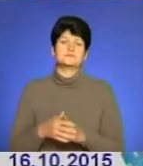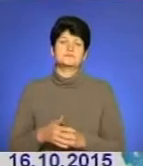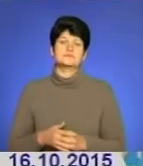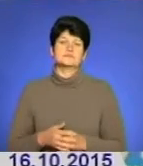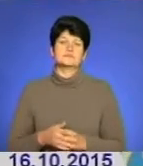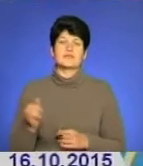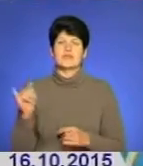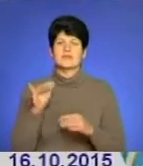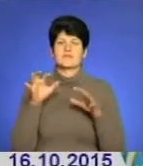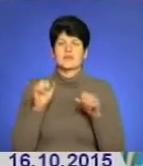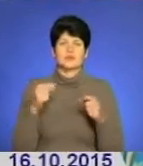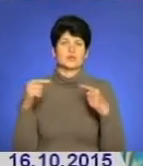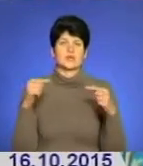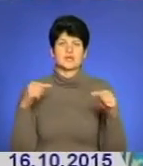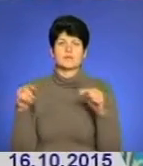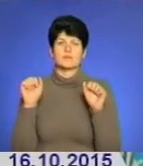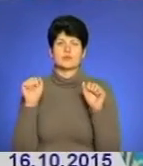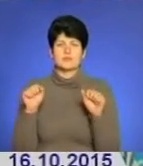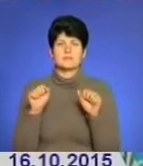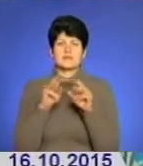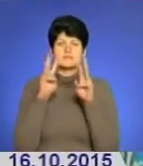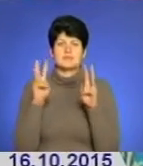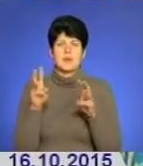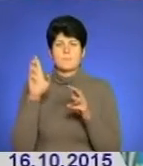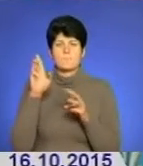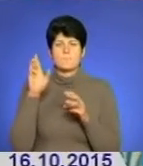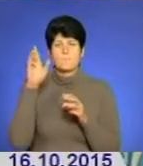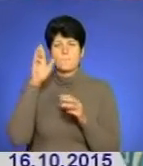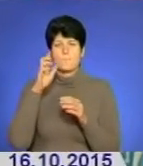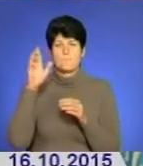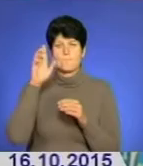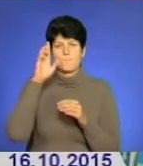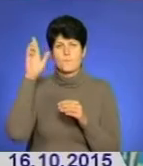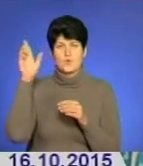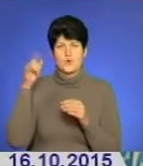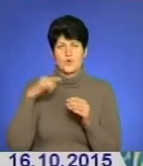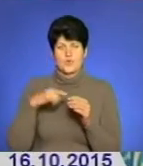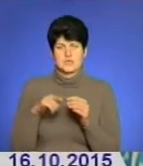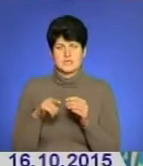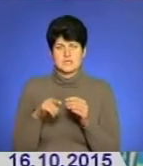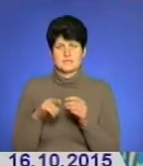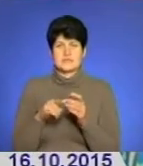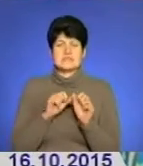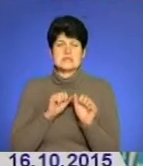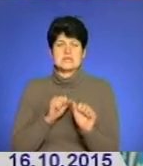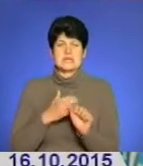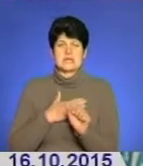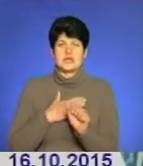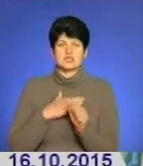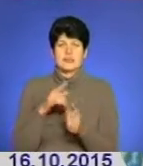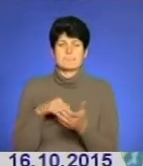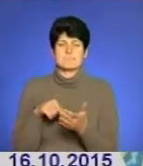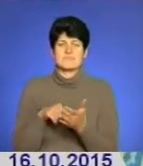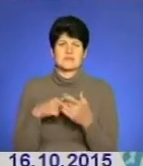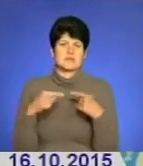і владу всіх інших, щоб Пресвята Богородиця, попросимо, щоб Пресвята Богородиця захистила наше місто